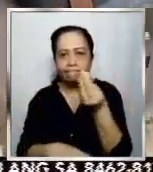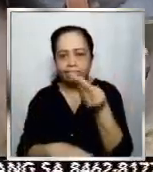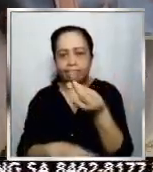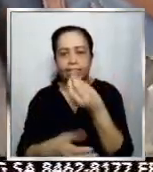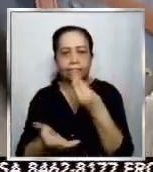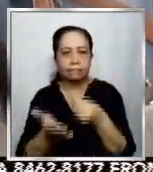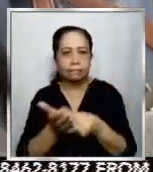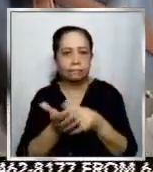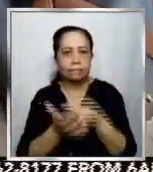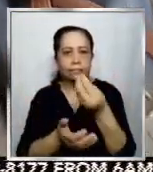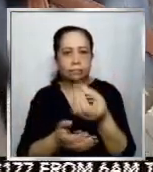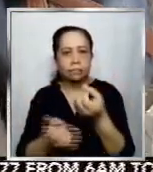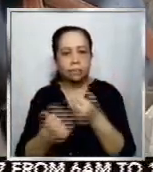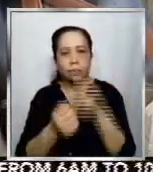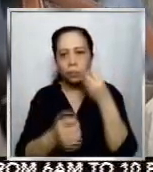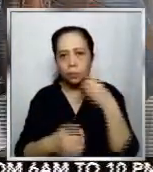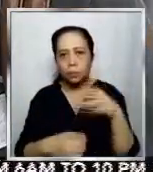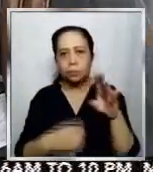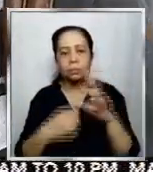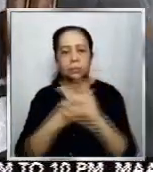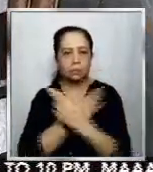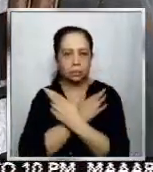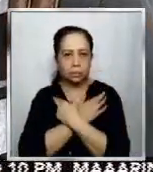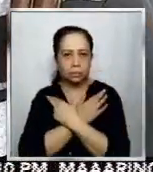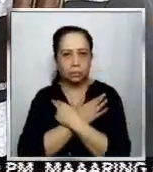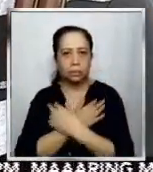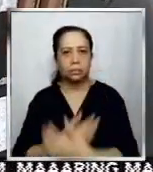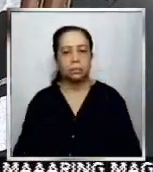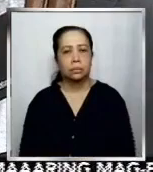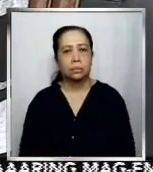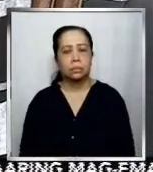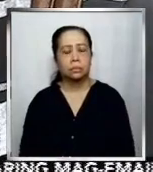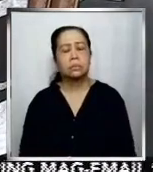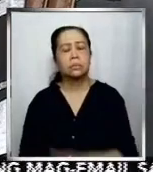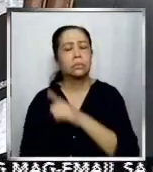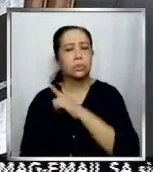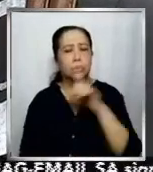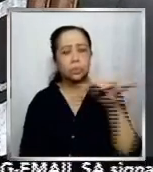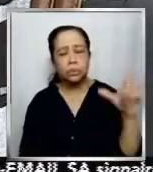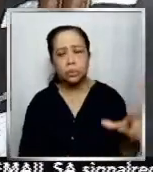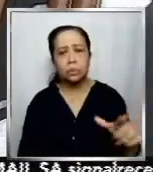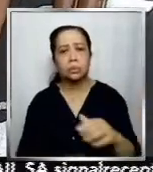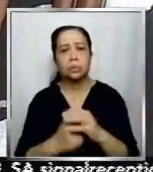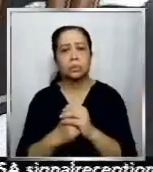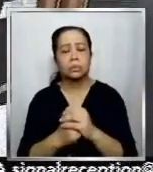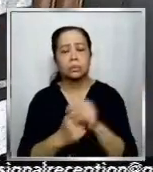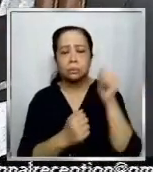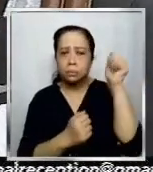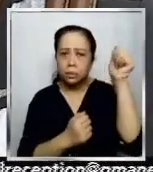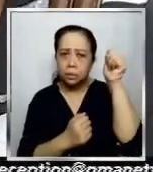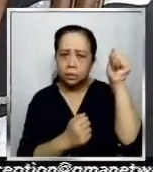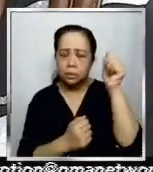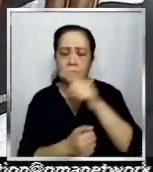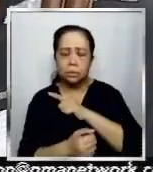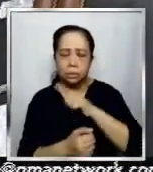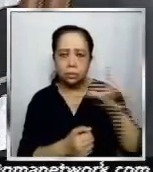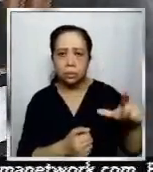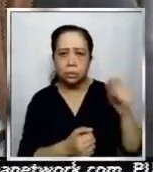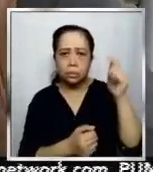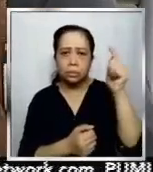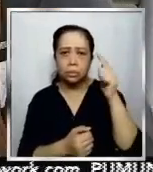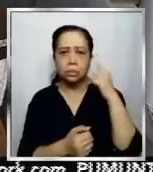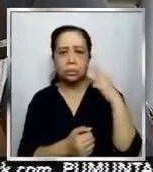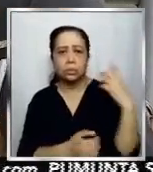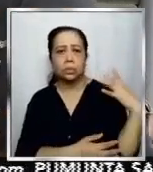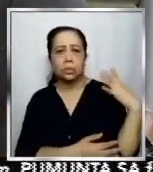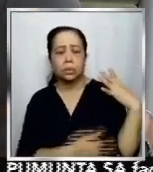para makauwit, makapagpahinga na. Panginoon, bahala na. Nag-iintay na lang ako